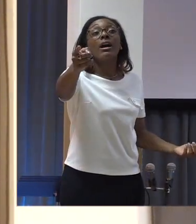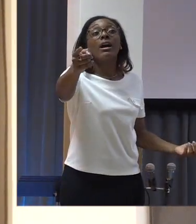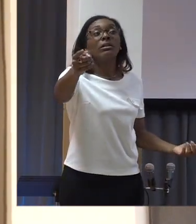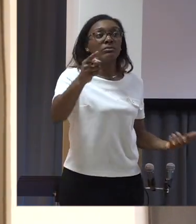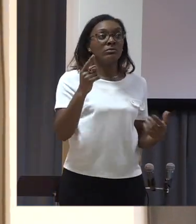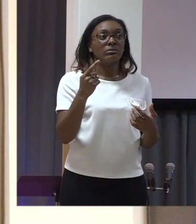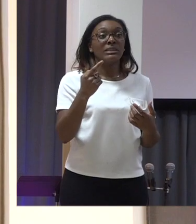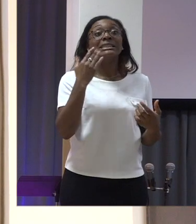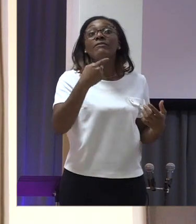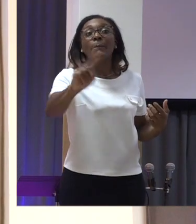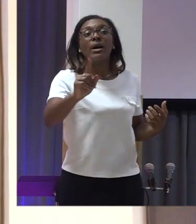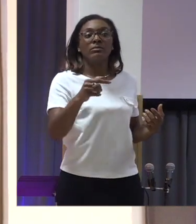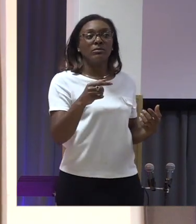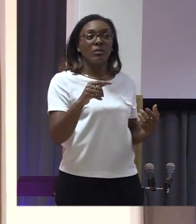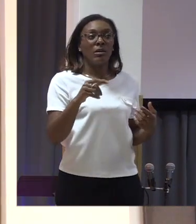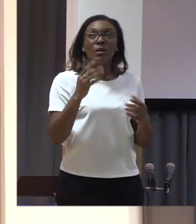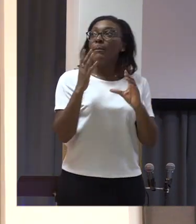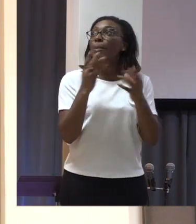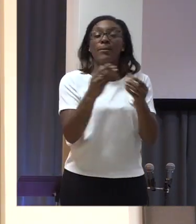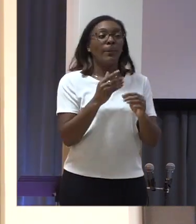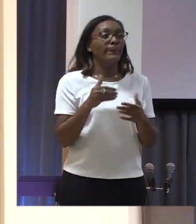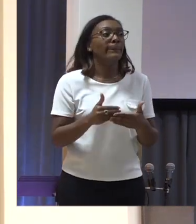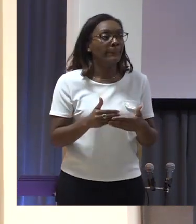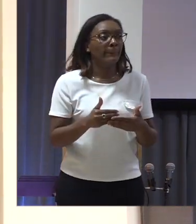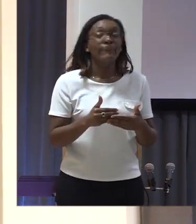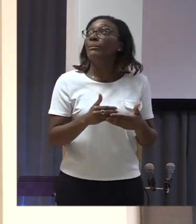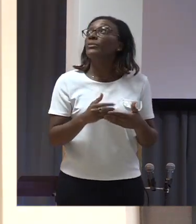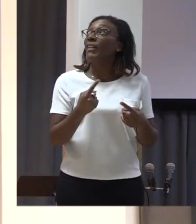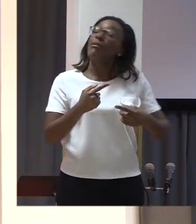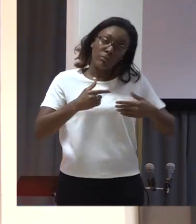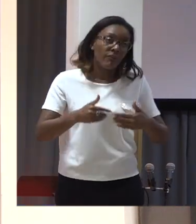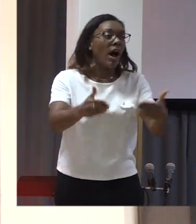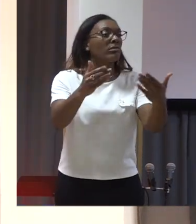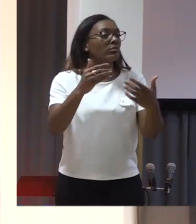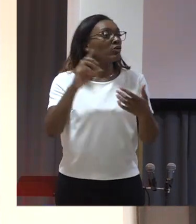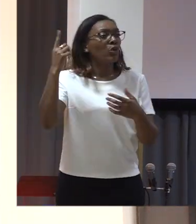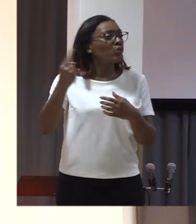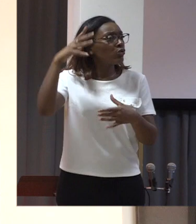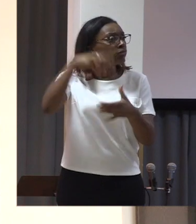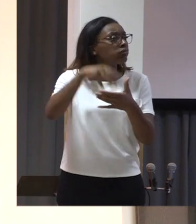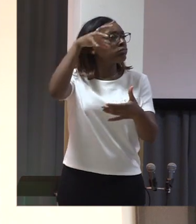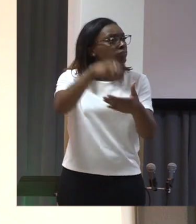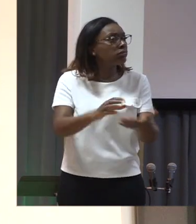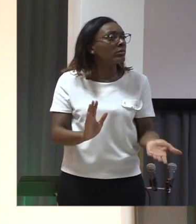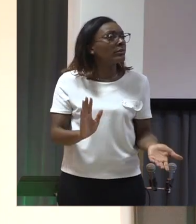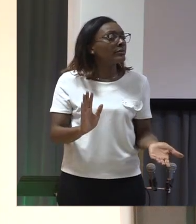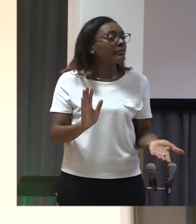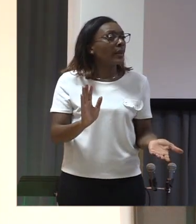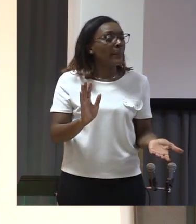il n'allait pas. Et quand même, quand il voulait partir, quand il partait, et si Dieu n'avait pas